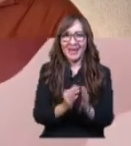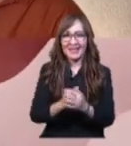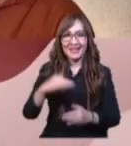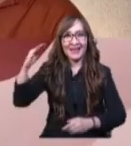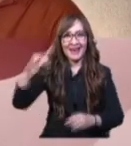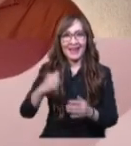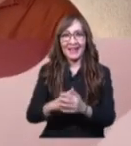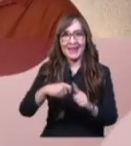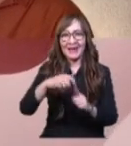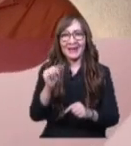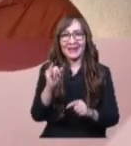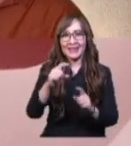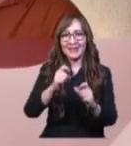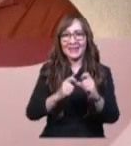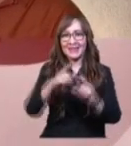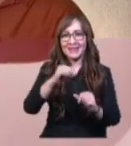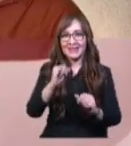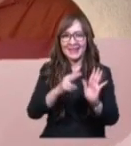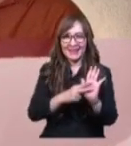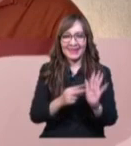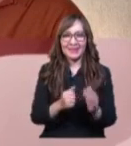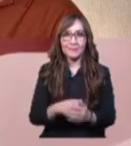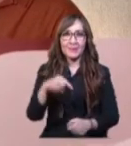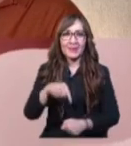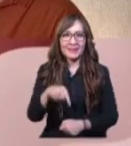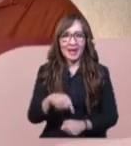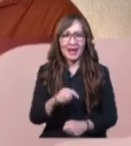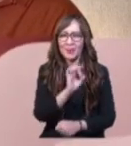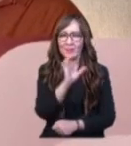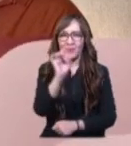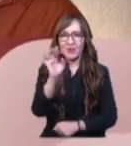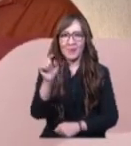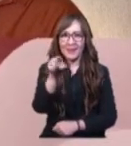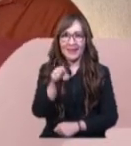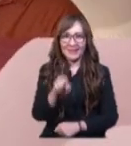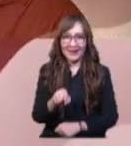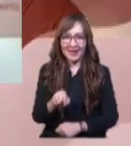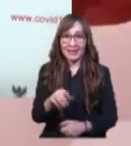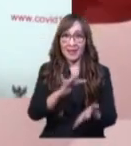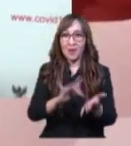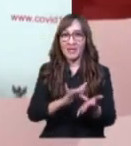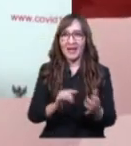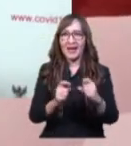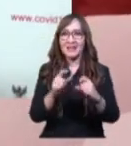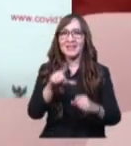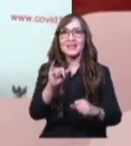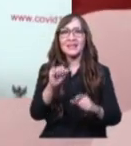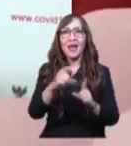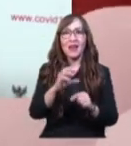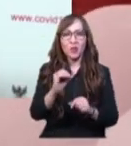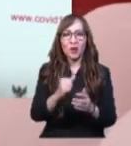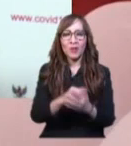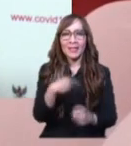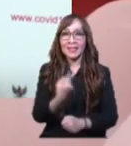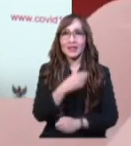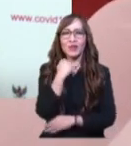Christine Laifa, founder The Finery Report. Dan saat ini sudah ada beberapa pertanyaan yang masuk di aplikasi Slido. Kita juga masih